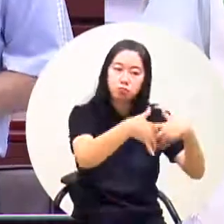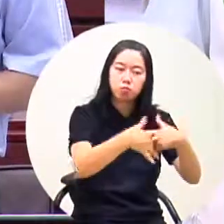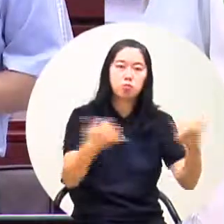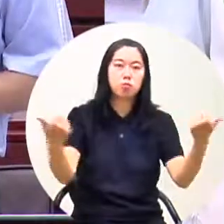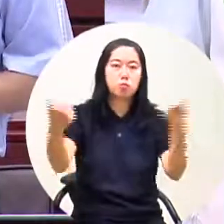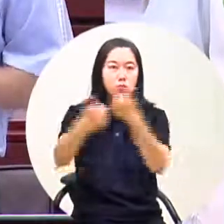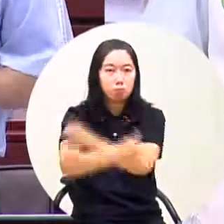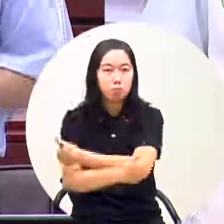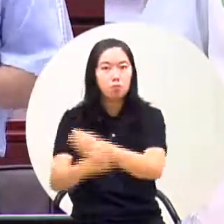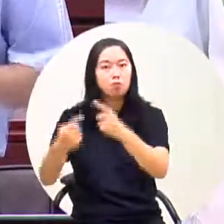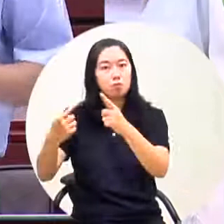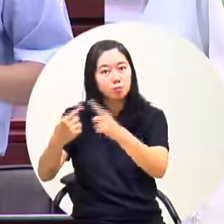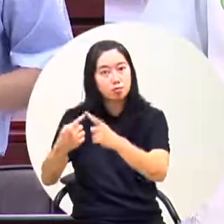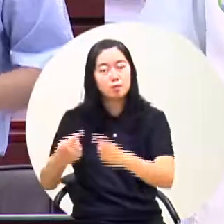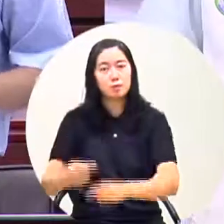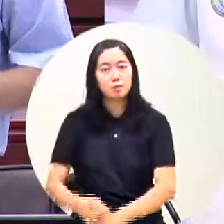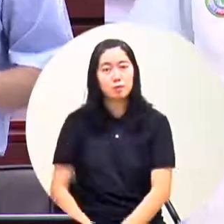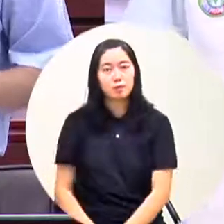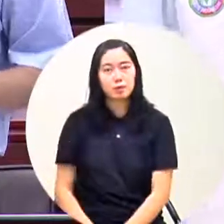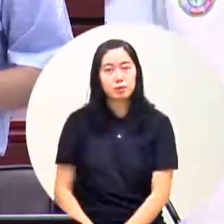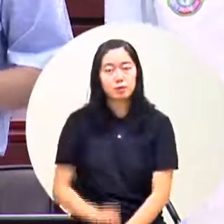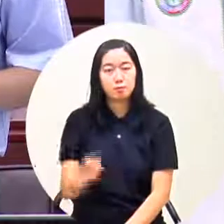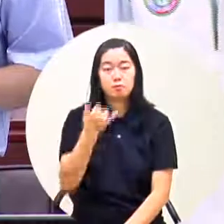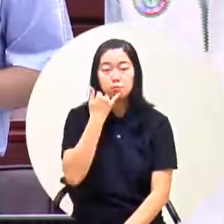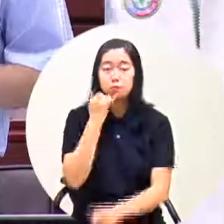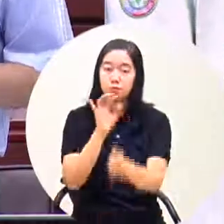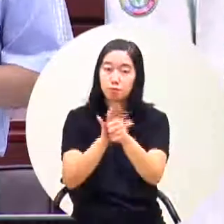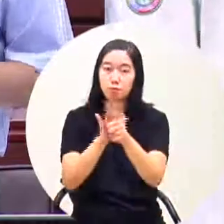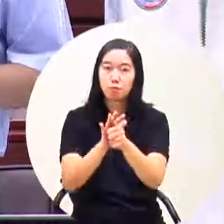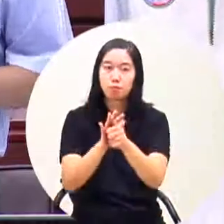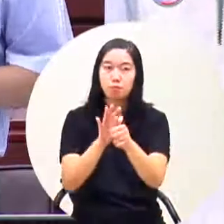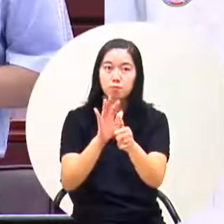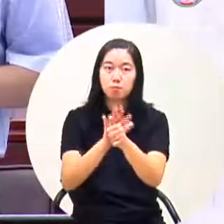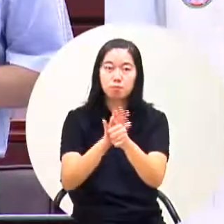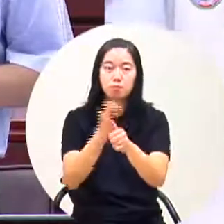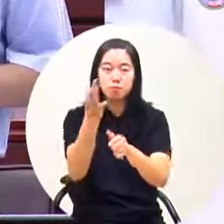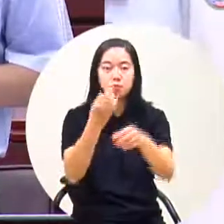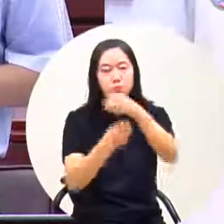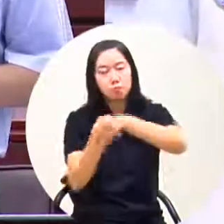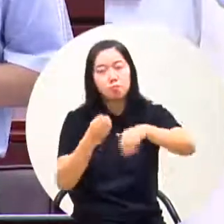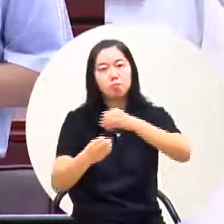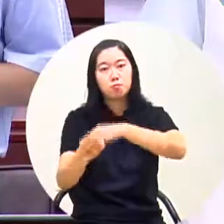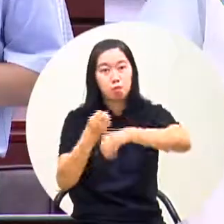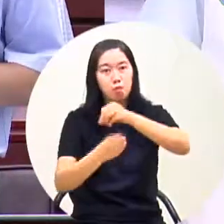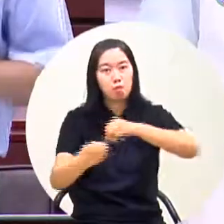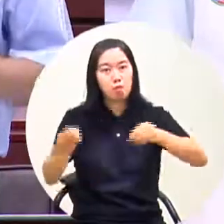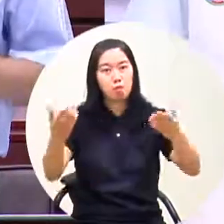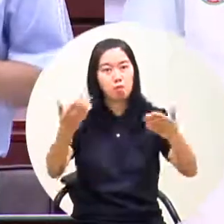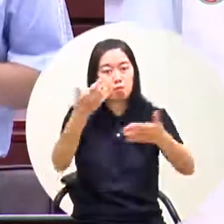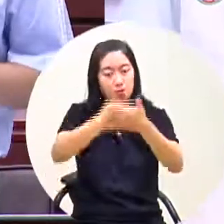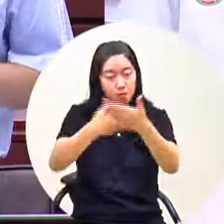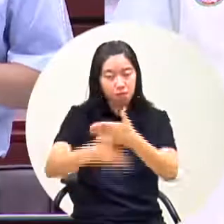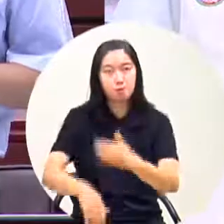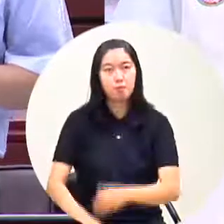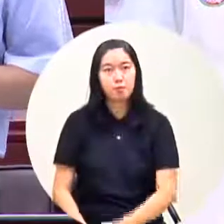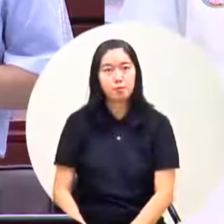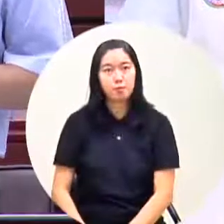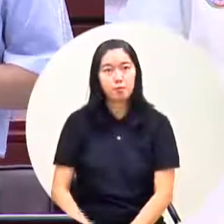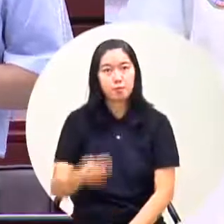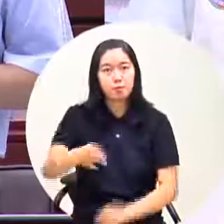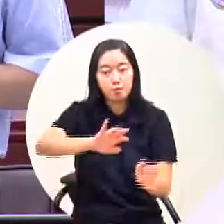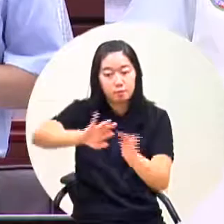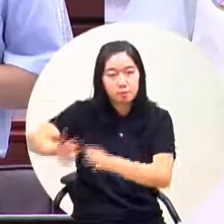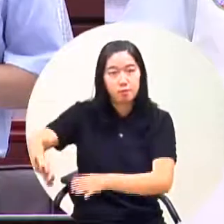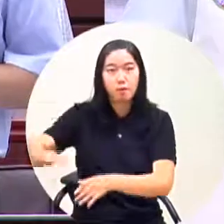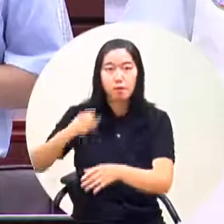啦，吼啊，尽量会当减少这个人力的负荷。啊，另外一部分就是一寡工